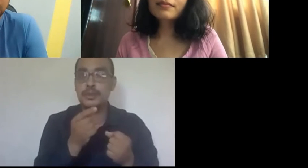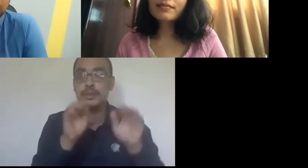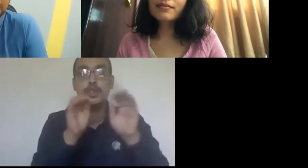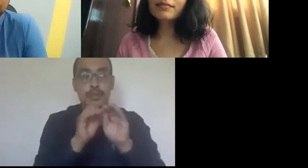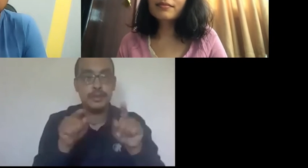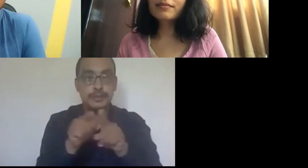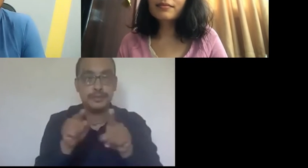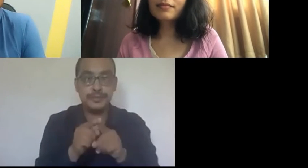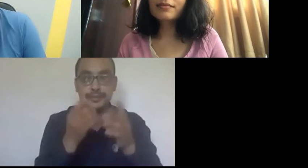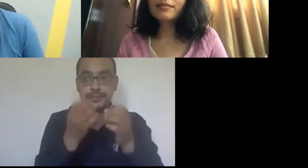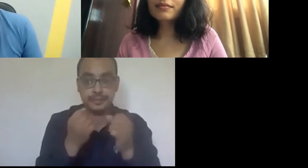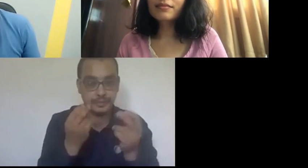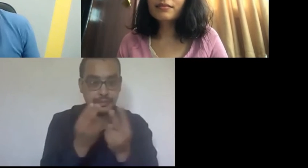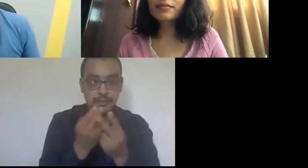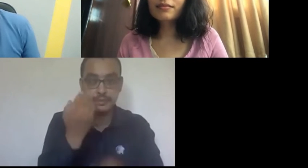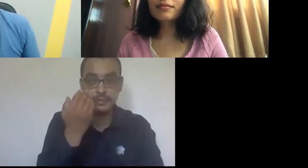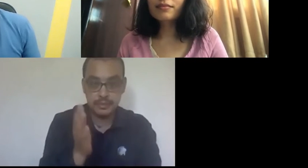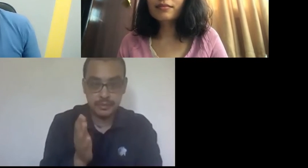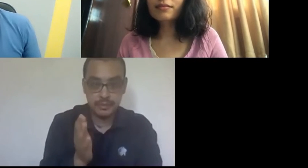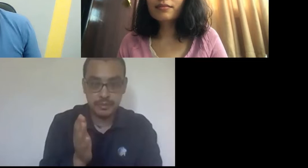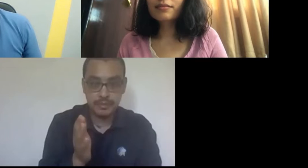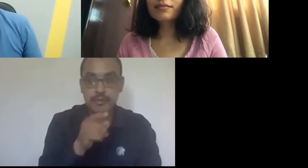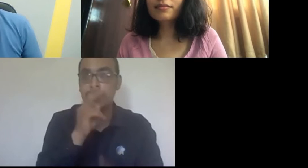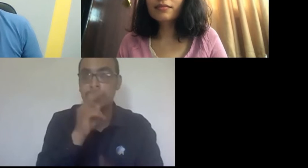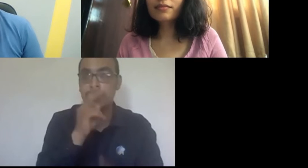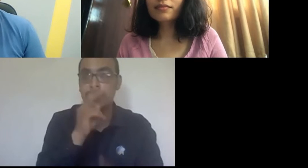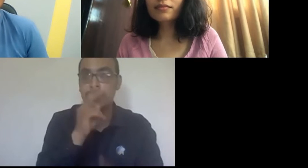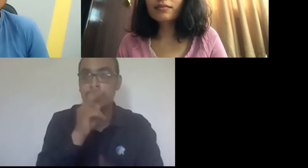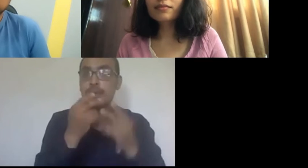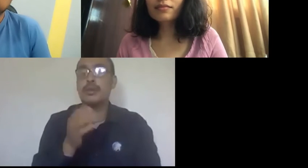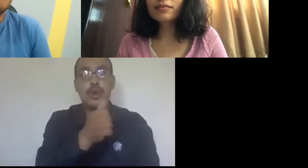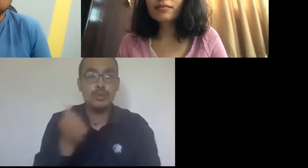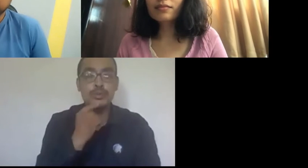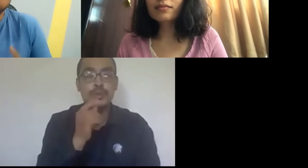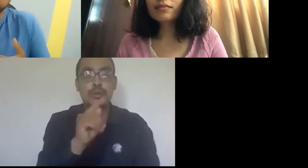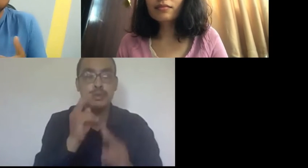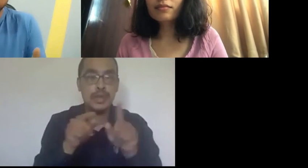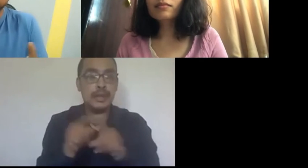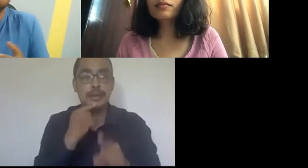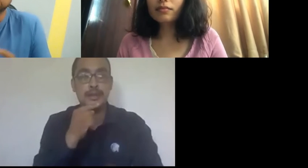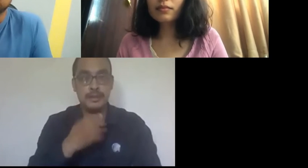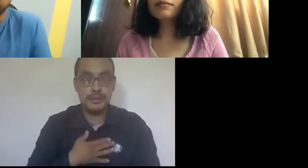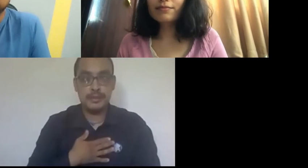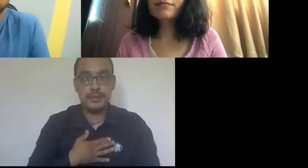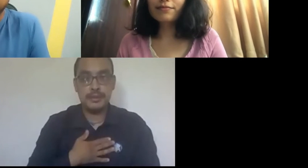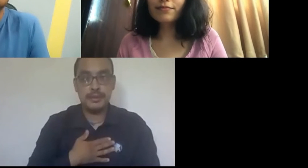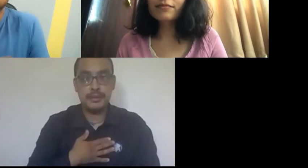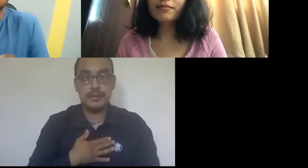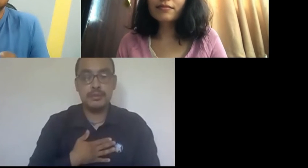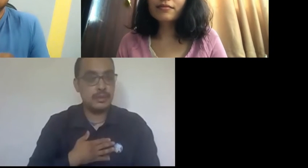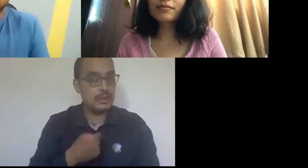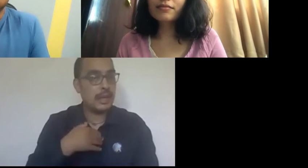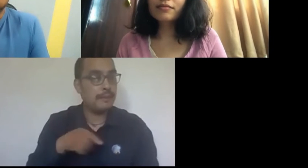सोसियल मिडियाबाट चाहिँ विच आई रियली फेल्ट गुड अबाउट इट. अनि अर्को कुरा के पनि सम्झिँदै थियो त भन्दाखेरि मेरो आफ्नो पर्सनल डिस्क्लोजर गर्दाखेरि चाहिँ मेरो भाइ